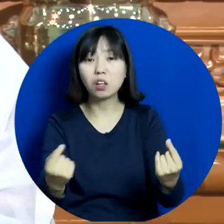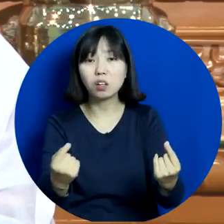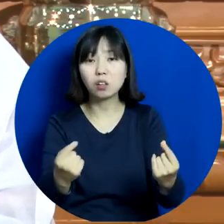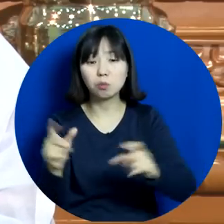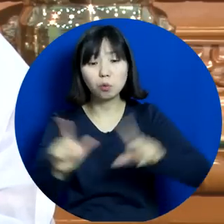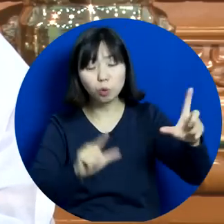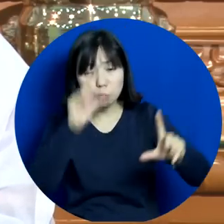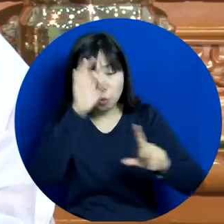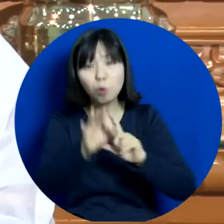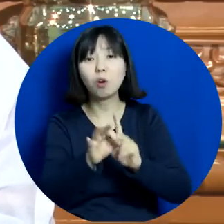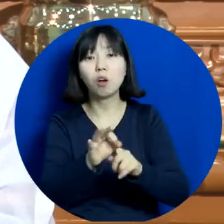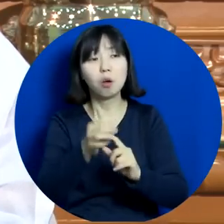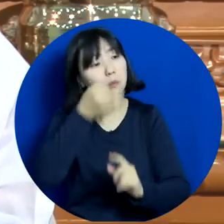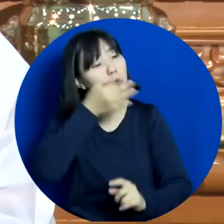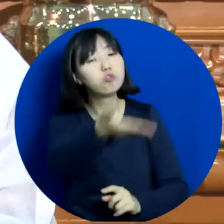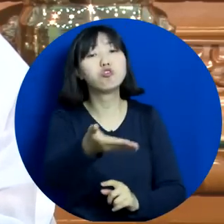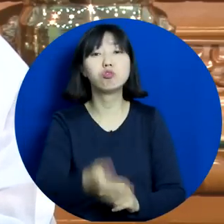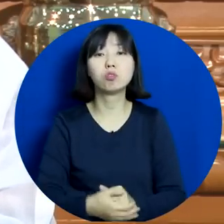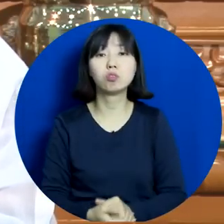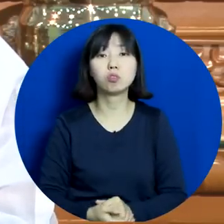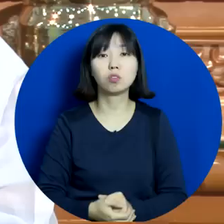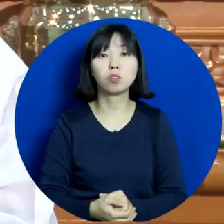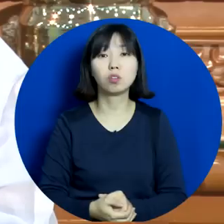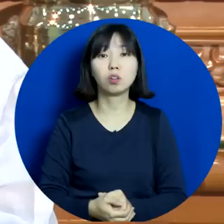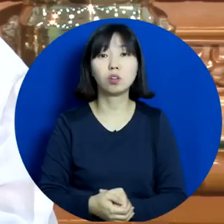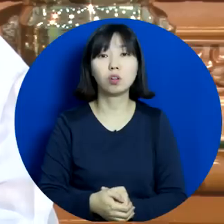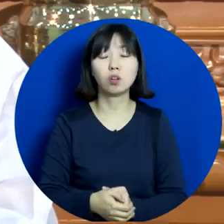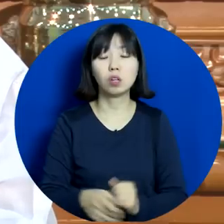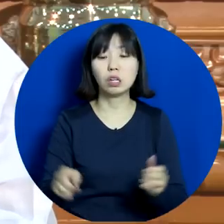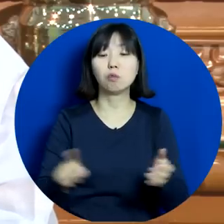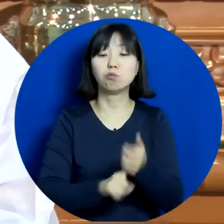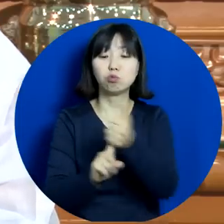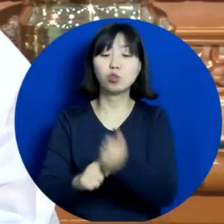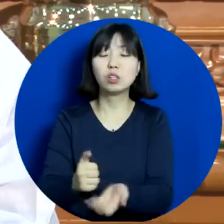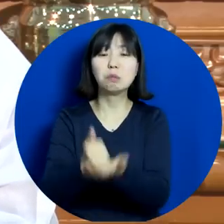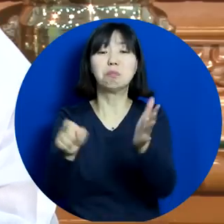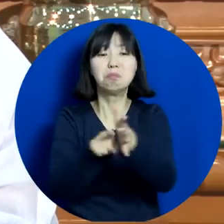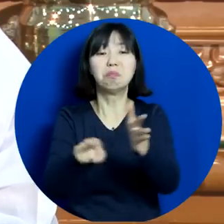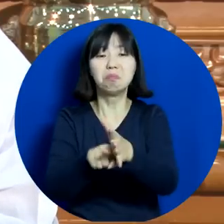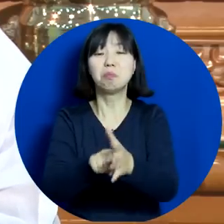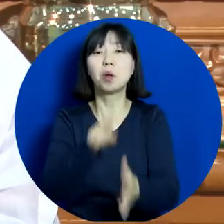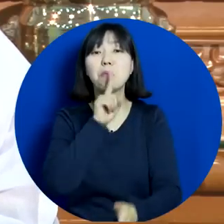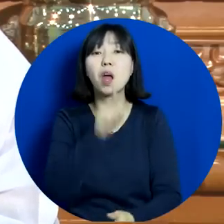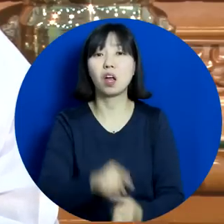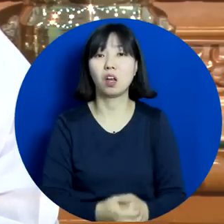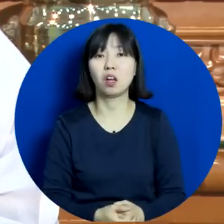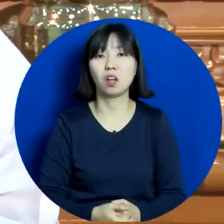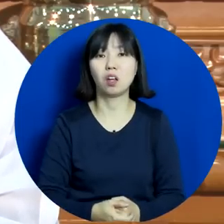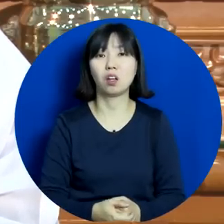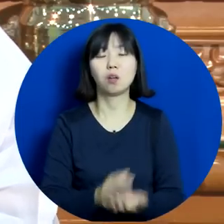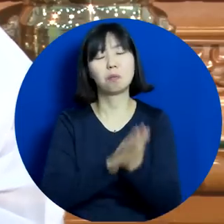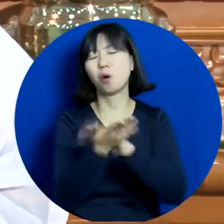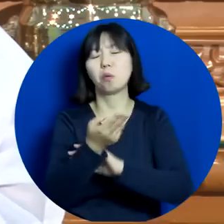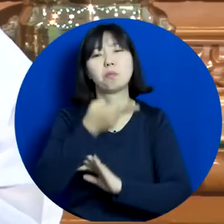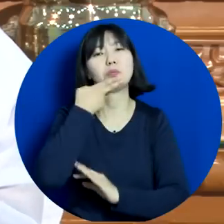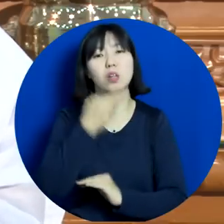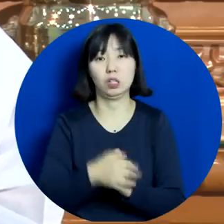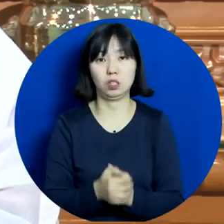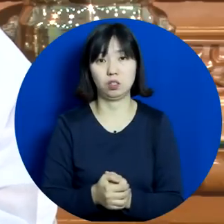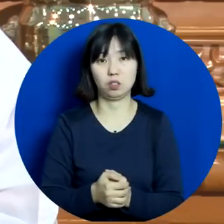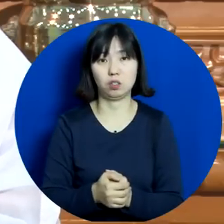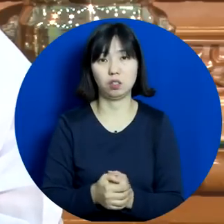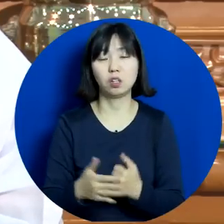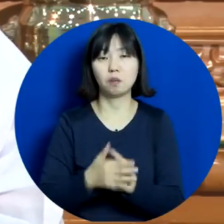이게 변화가 없다, 이런 얘기. 그래서 올 3년은 딱